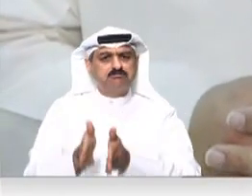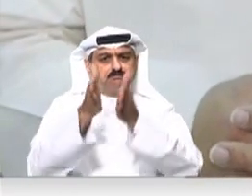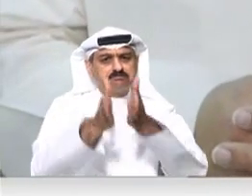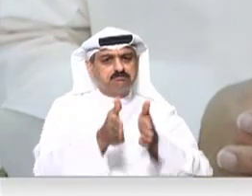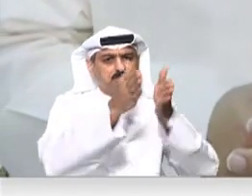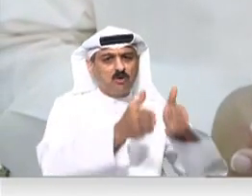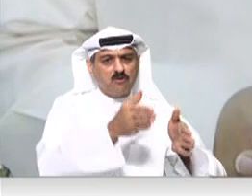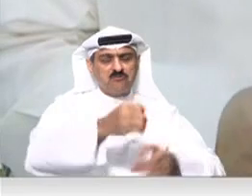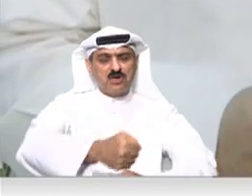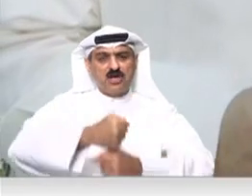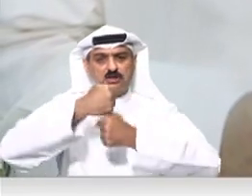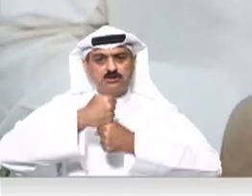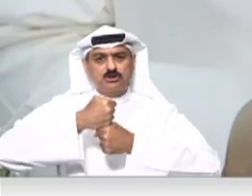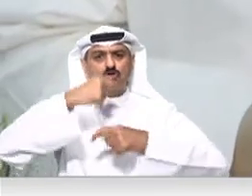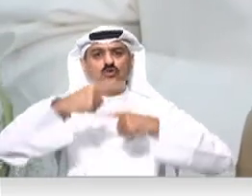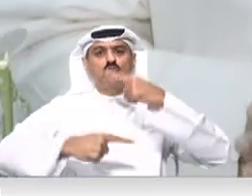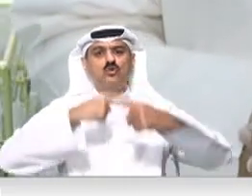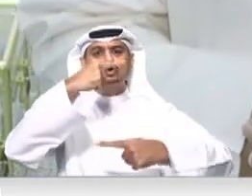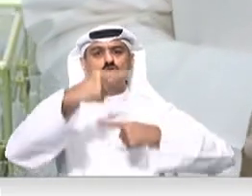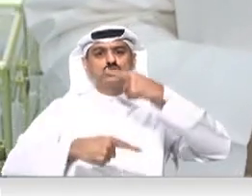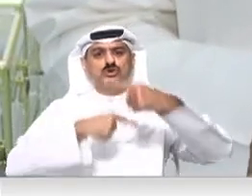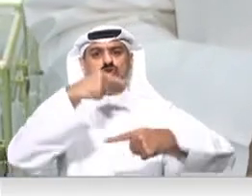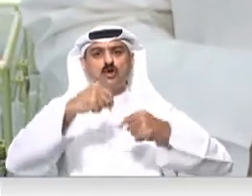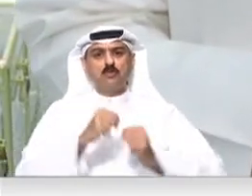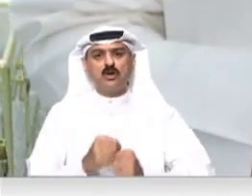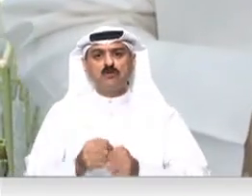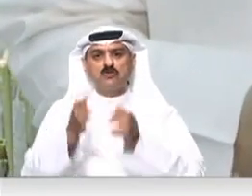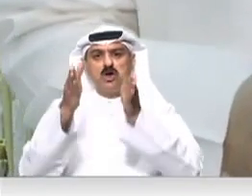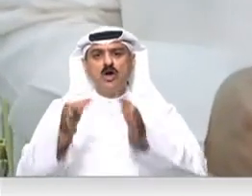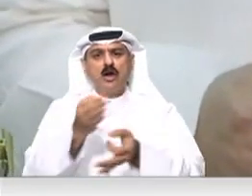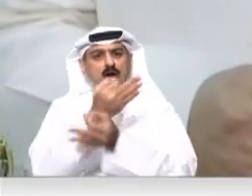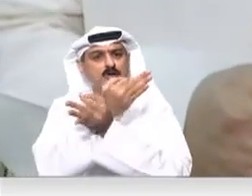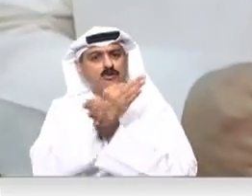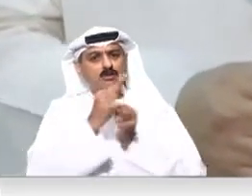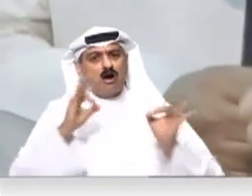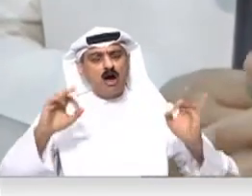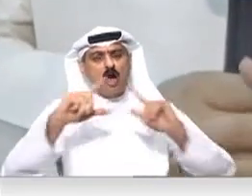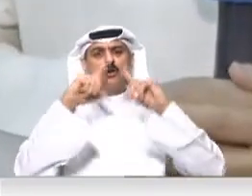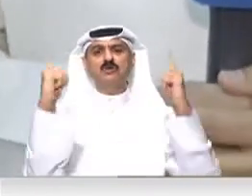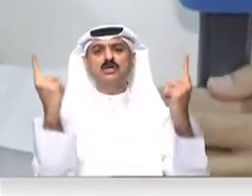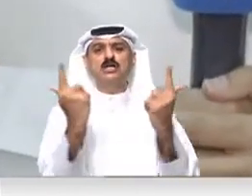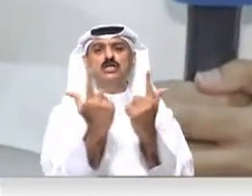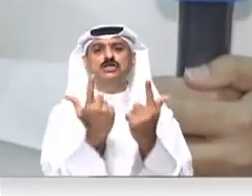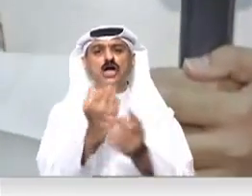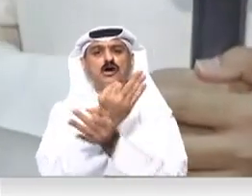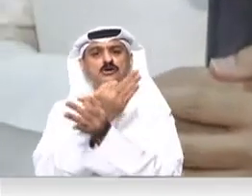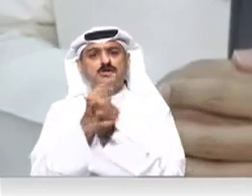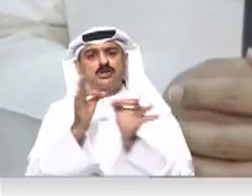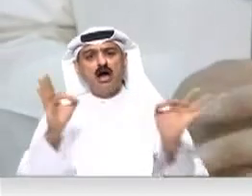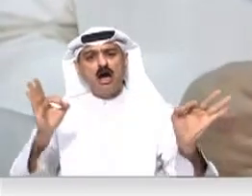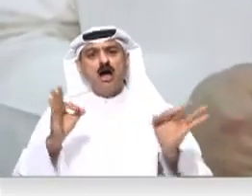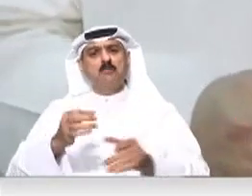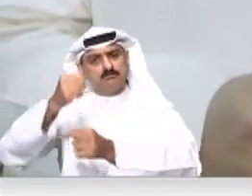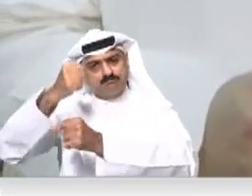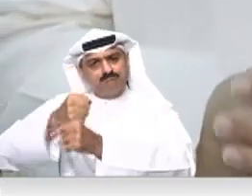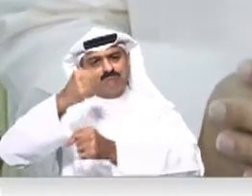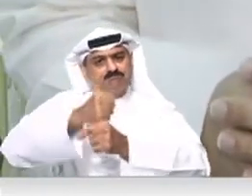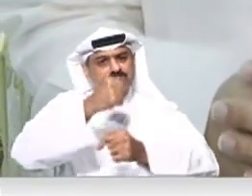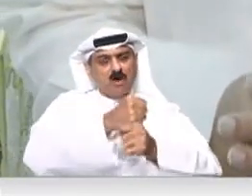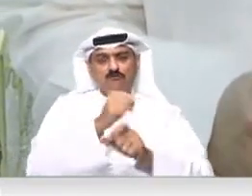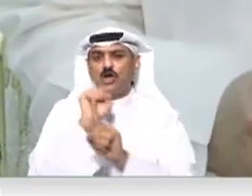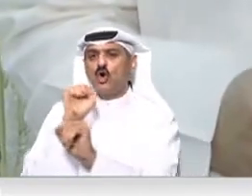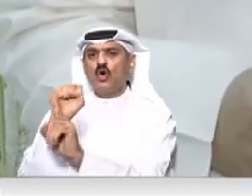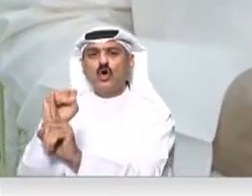تقوم بعمل على قدم وساق من خلال التجهيز والتحضيرات، كل حسب يعني اختصاصه.